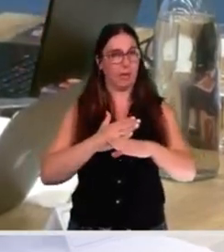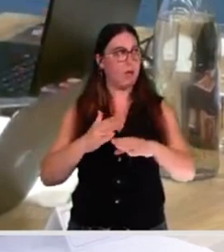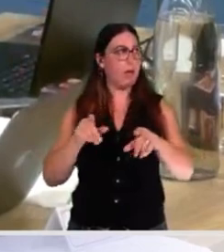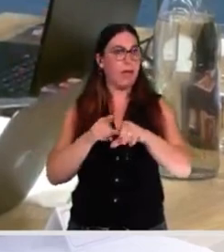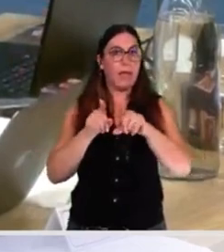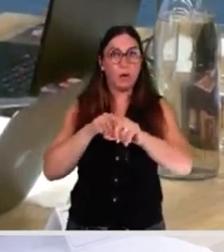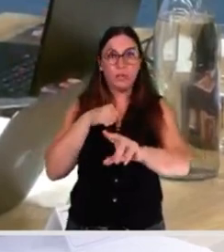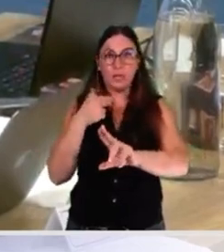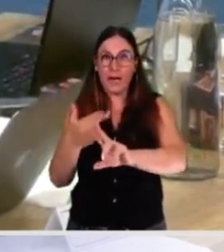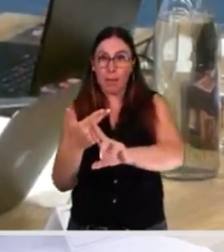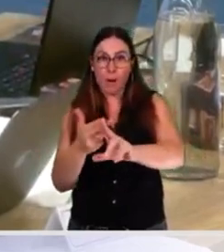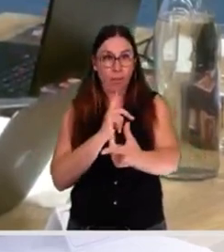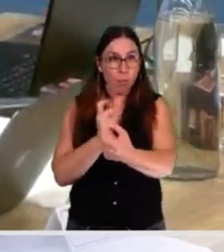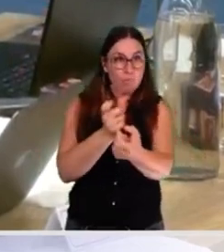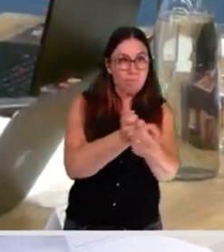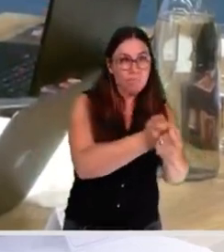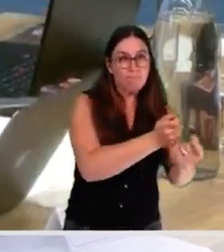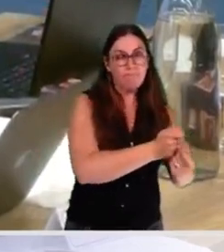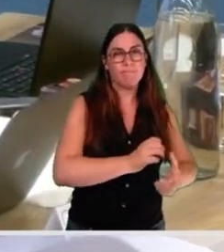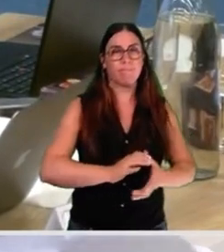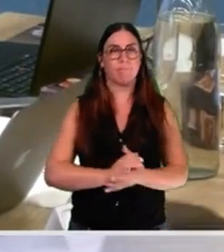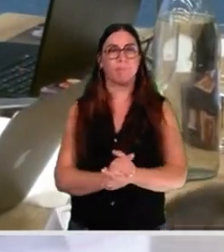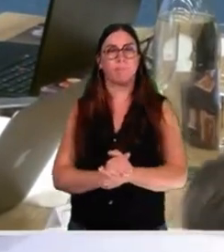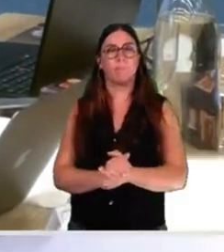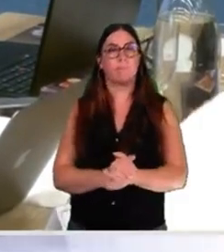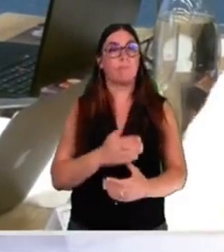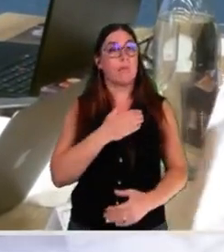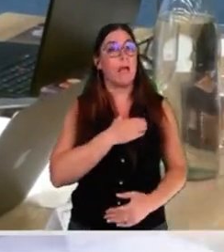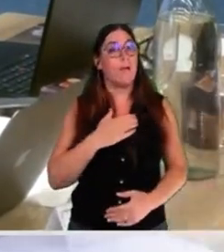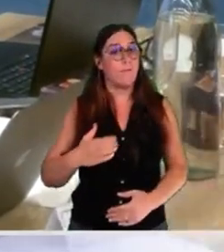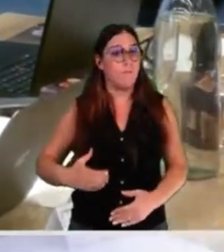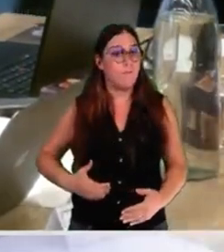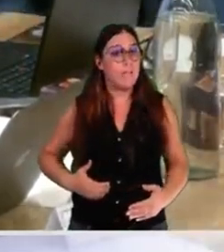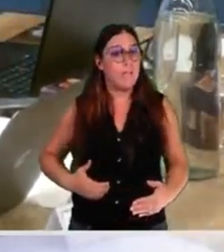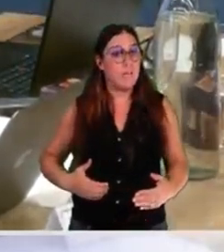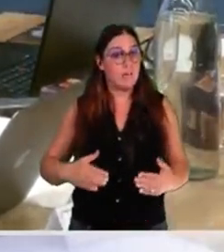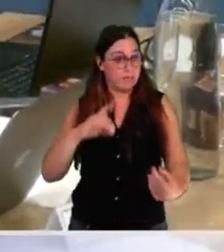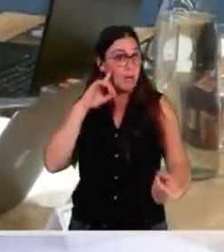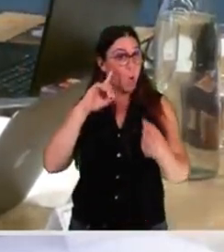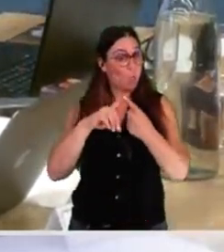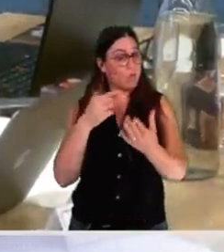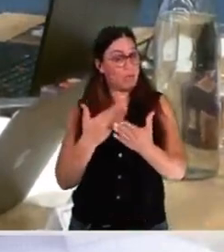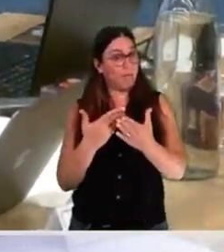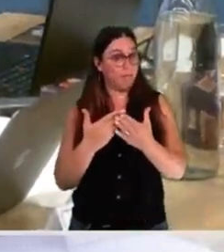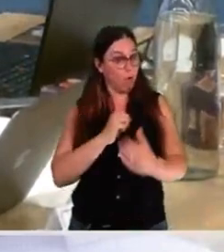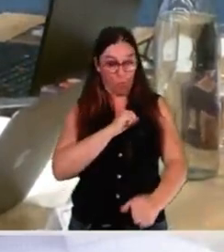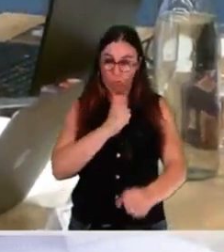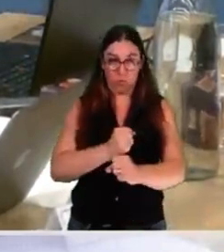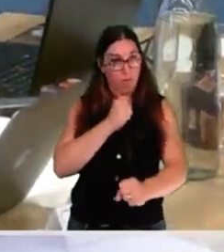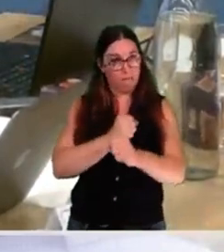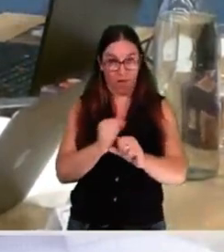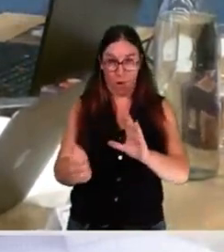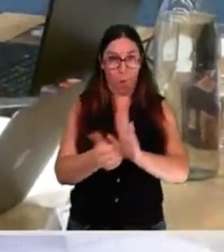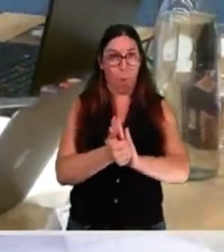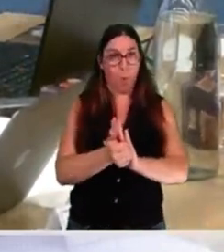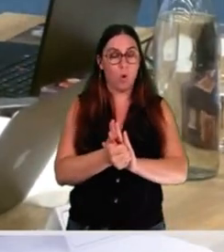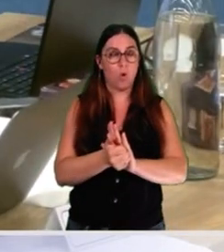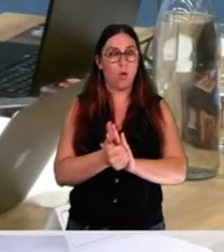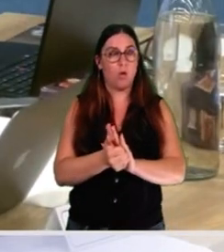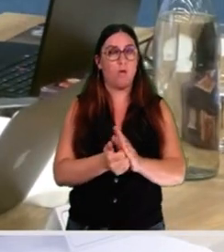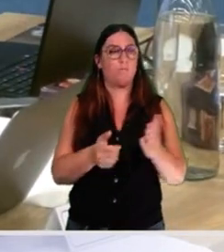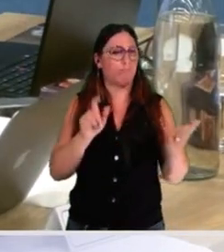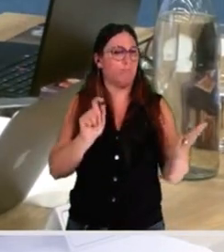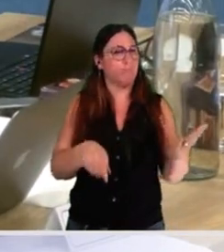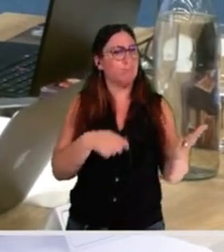des réponses. La ville, puisque c'est sa vocation et sa tâche, est évidemment